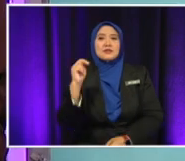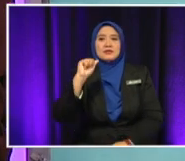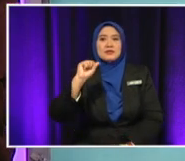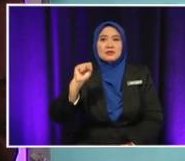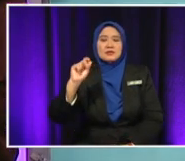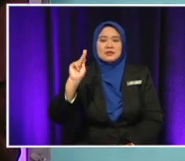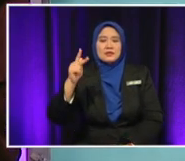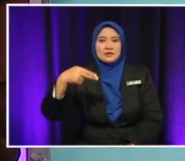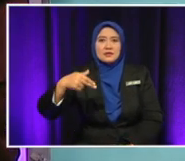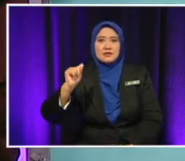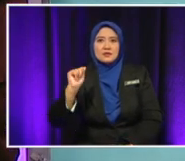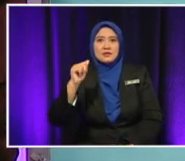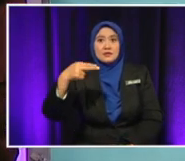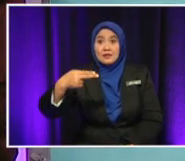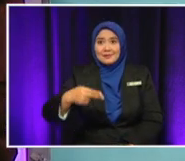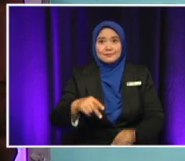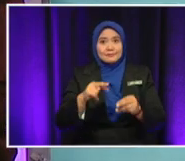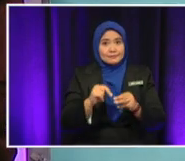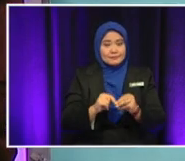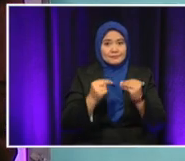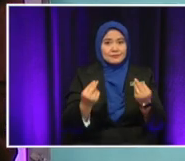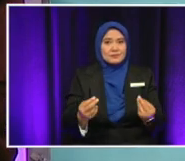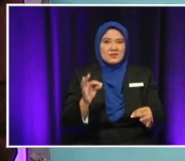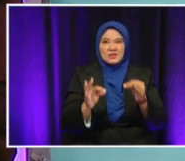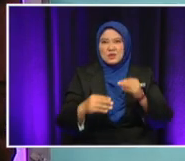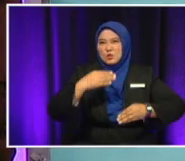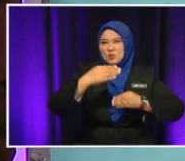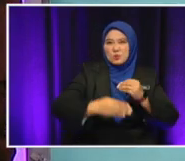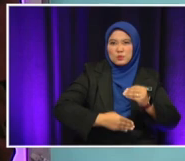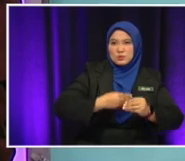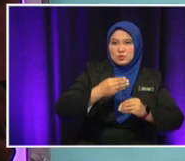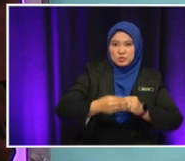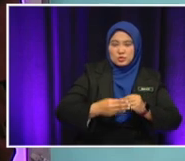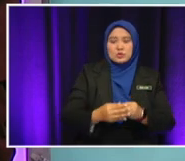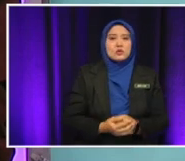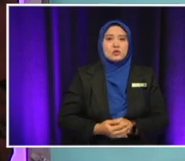memang diceritakan pada pembungkusan Tetapi dia bentuk yang berbeda